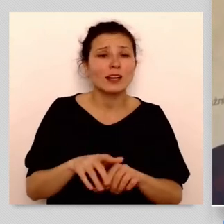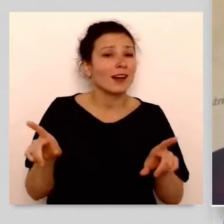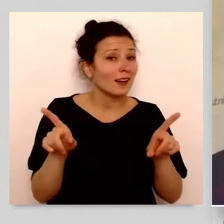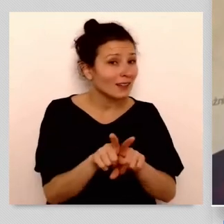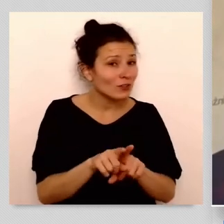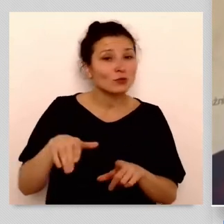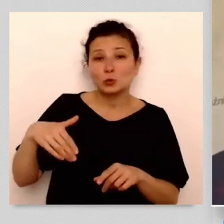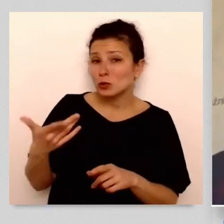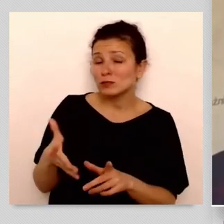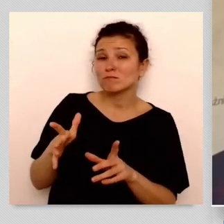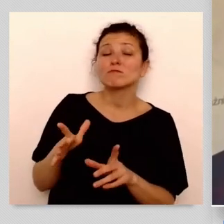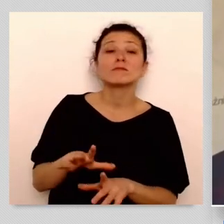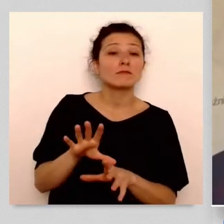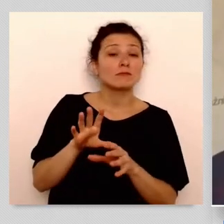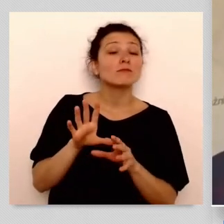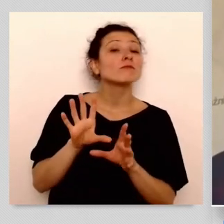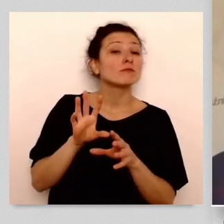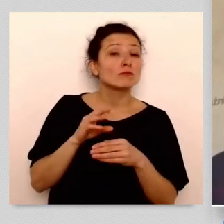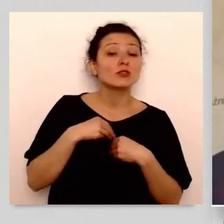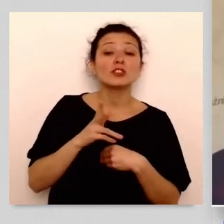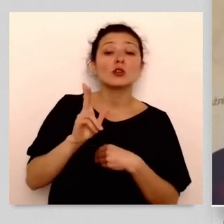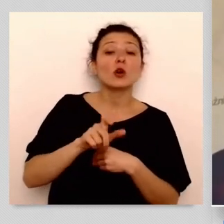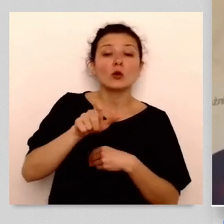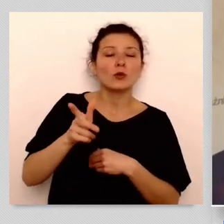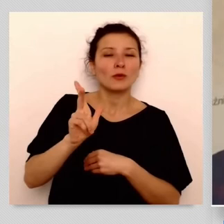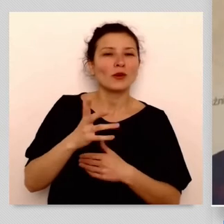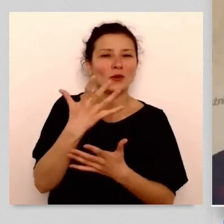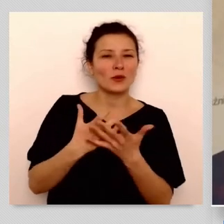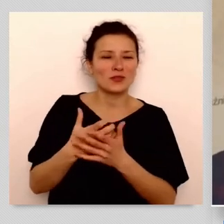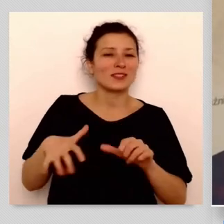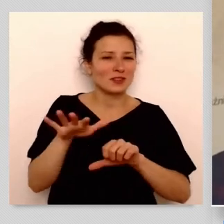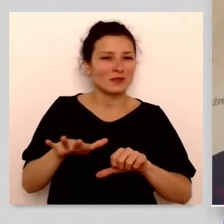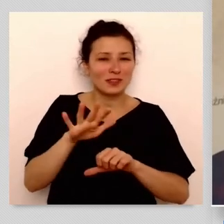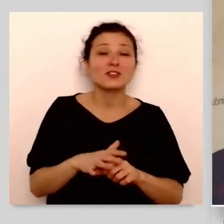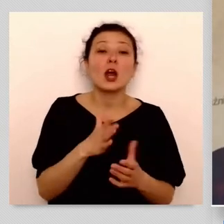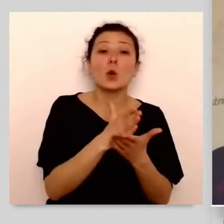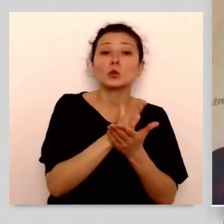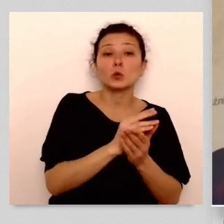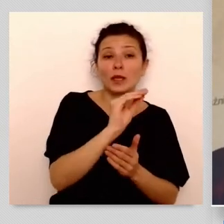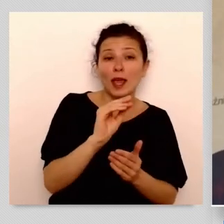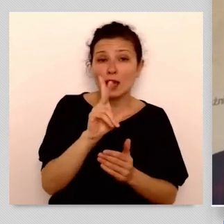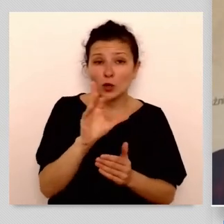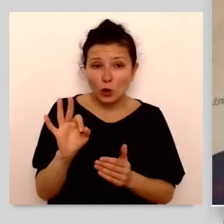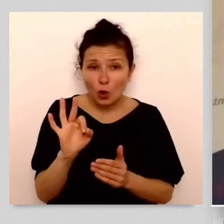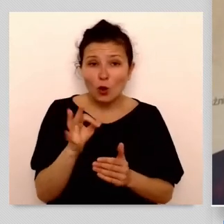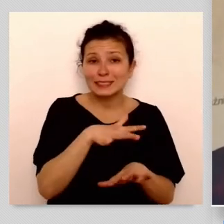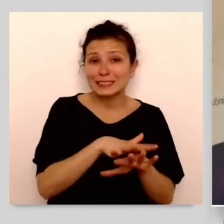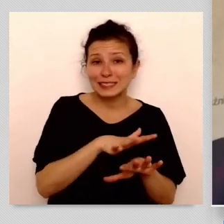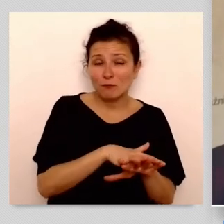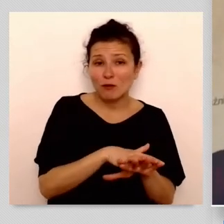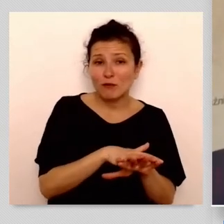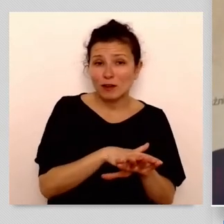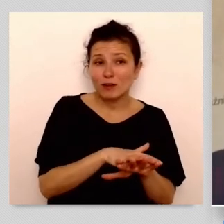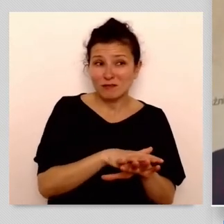przyjęcie przez tych, którzy korzystają ze środowiska, że usługi ekośrodowiskowe czy ekosystemowe mają